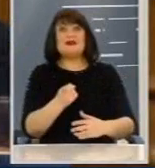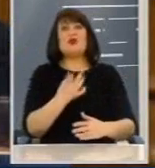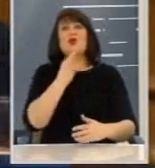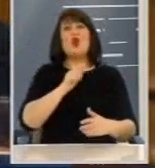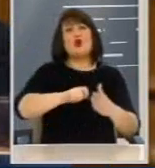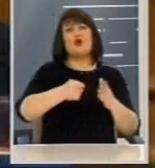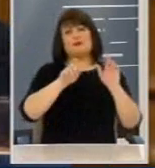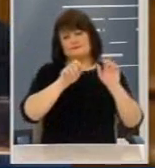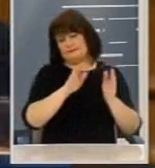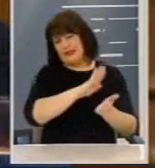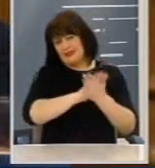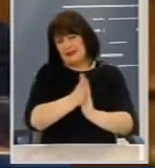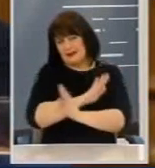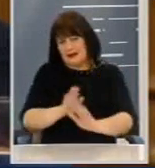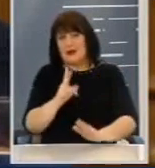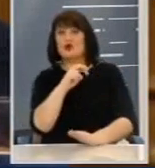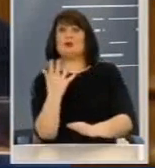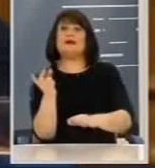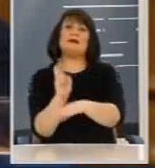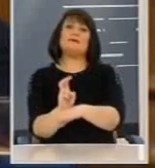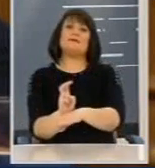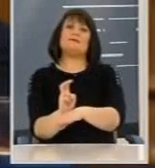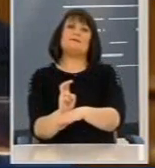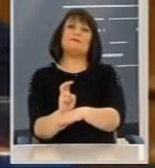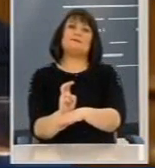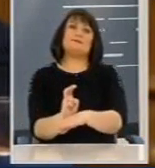25%? Και αυτό το 25